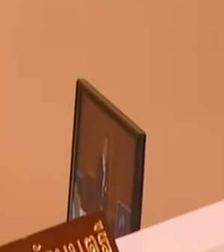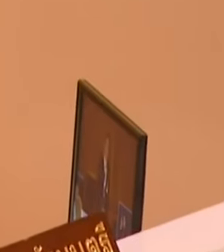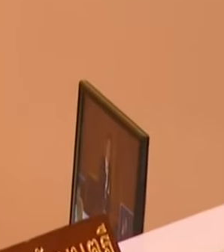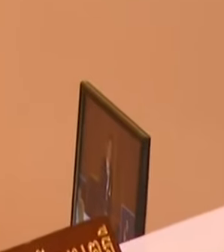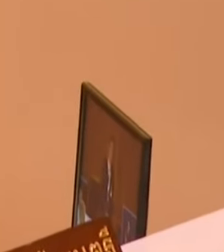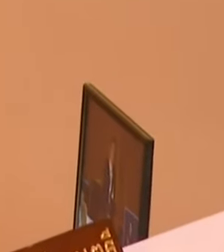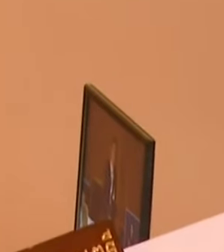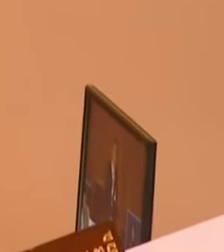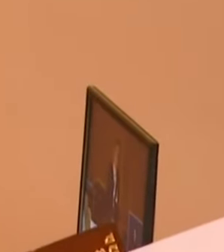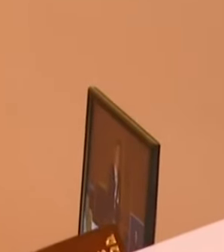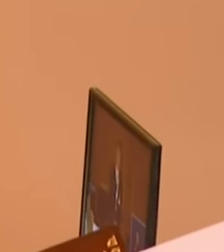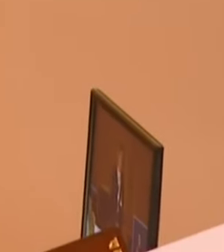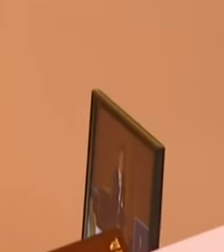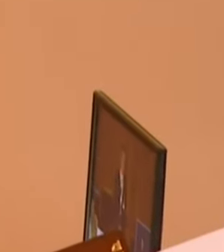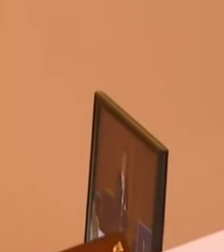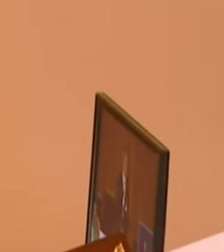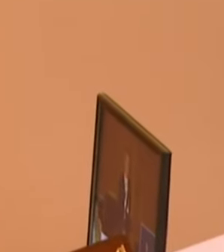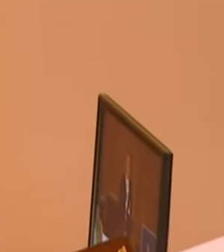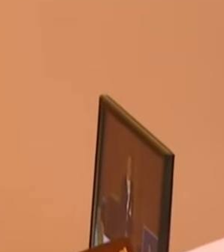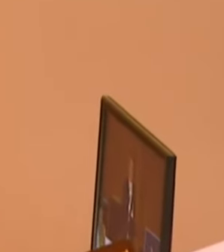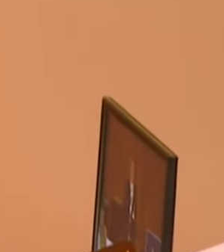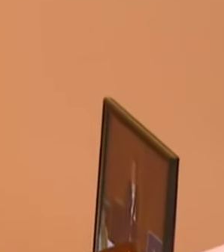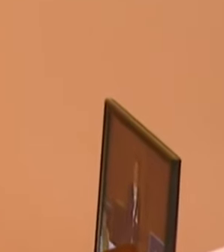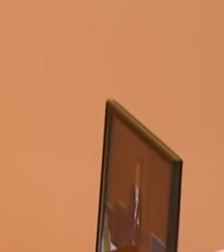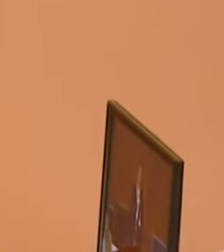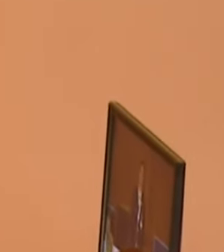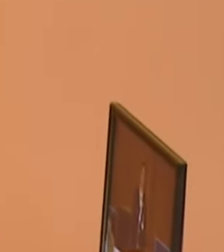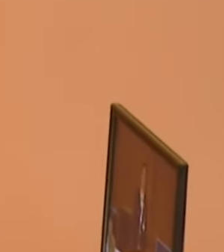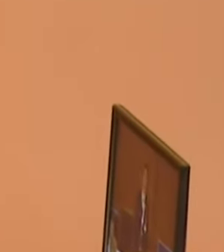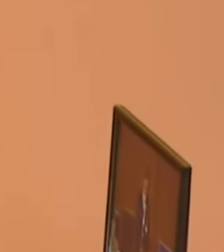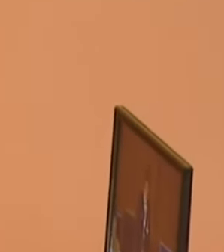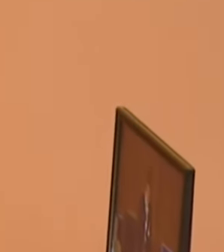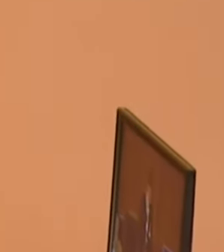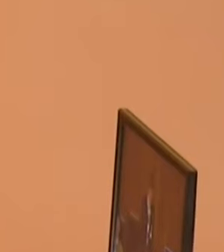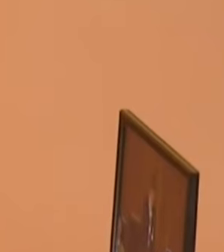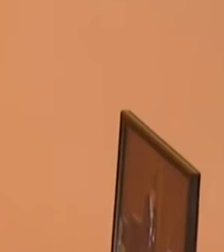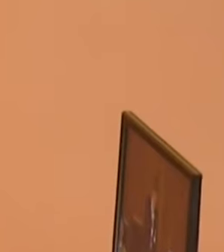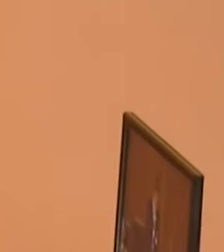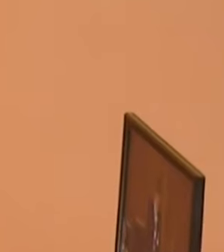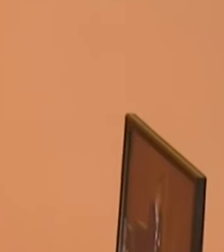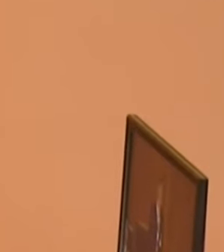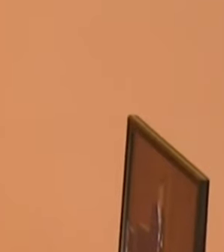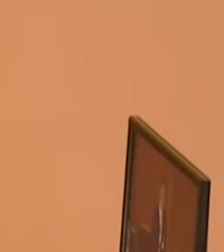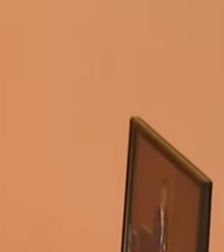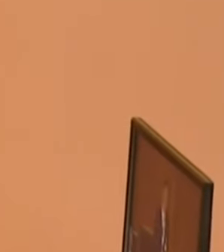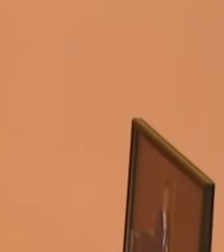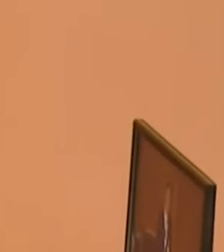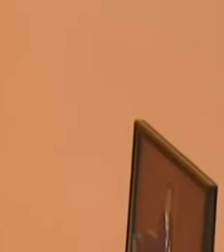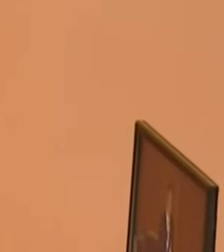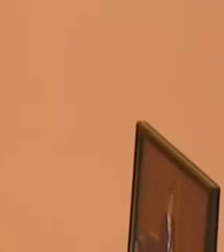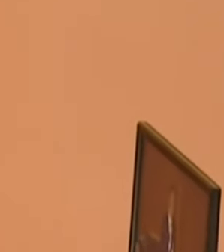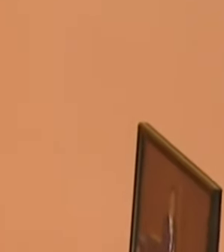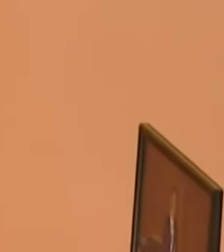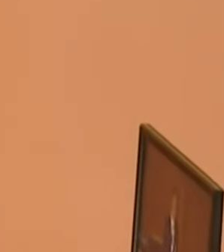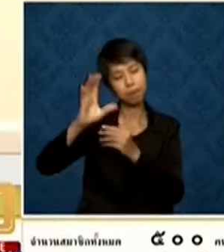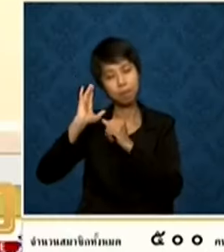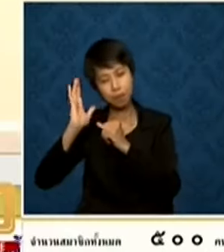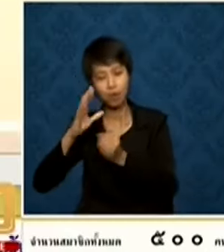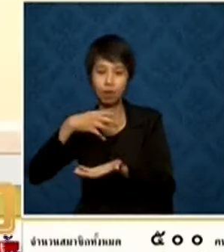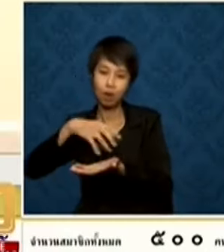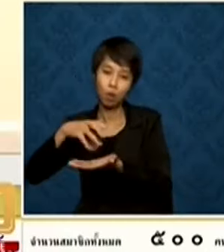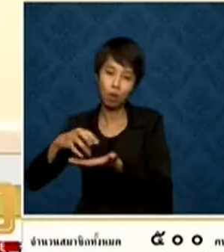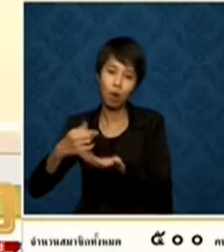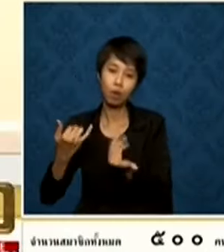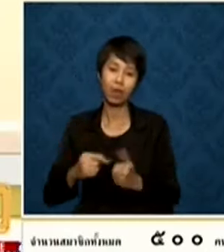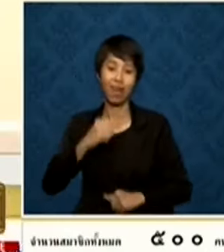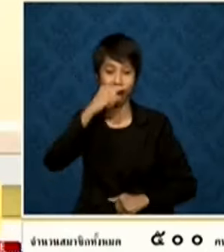ต่อรัฐมนตรีของรัฐบาลคนโห่ร้องเนี่ยคะแนนนิยมมันไปเทให้กับภูมิใจไทยมากจนเกินไปซึ่งเรื่